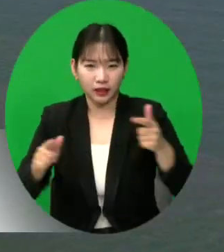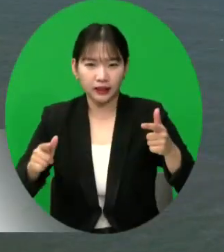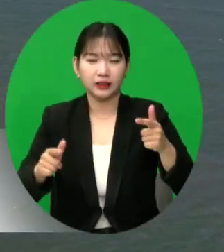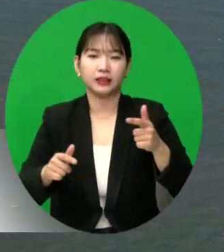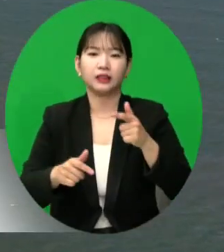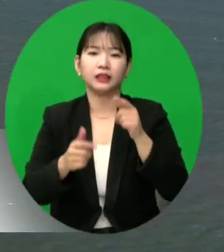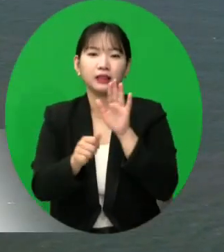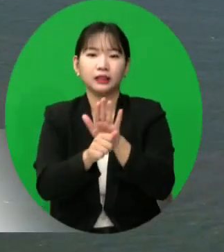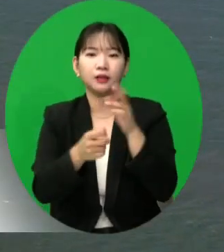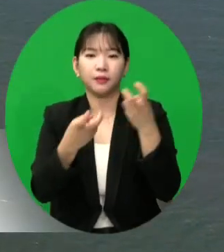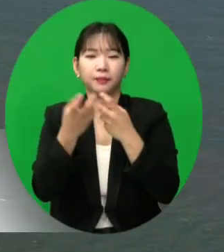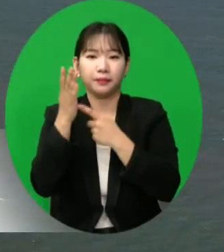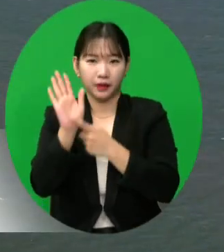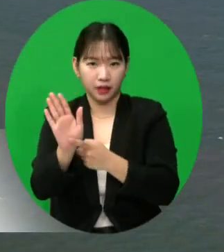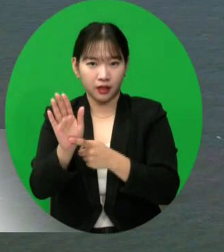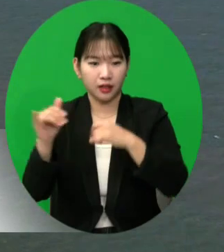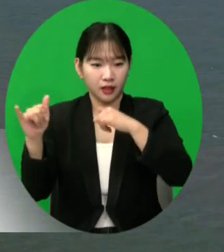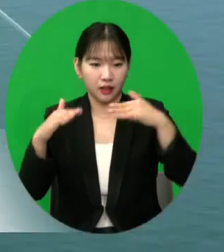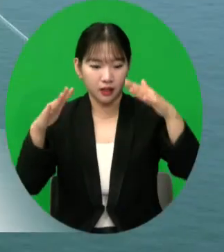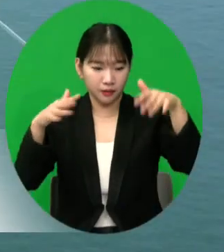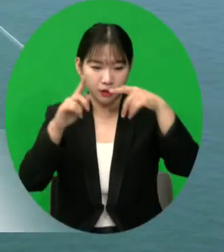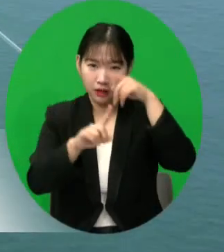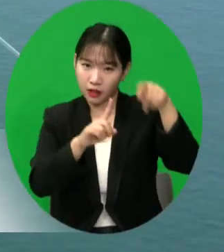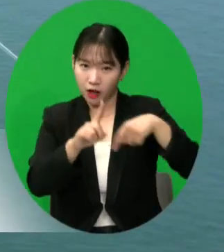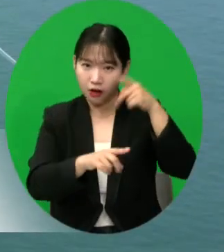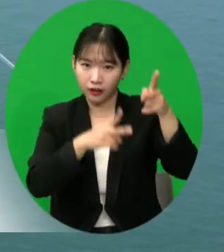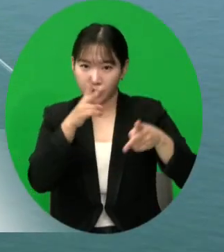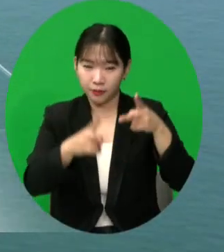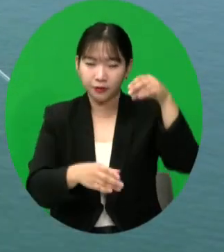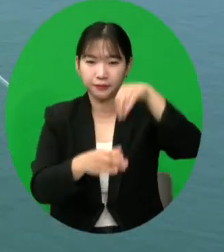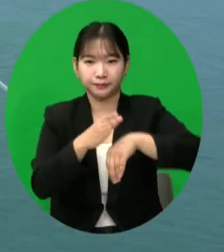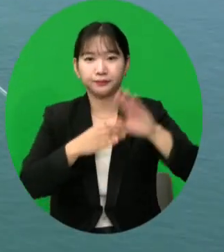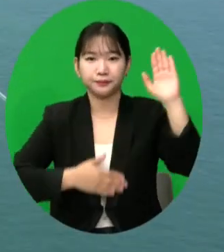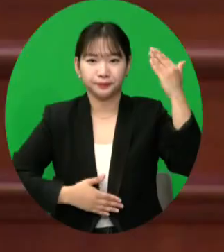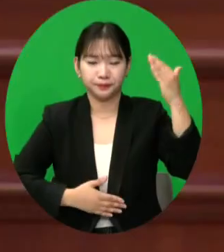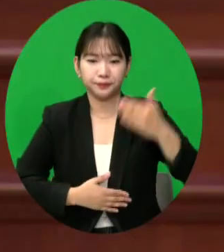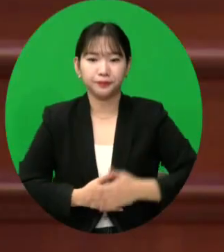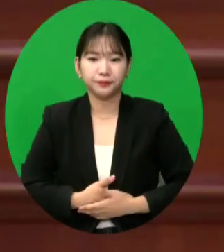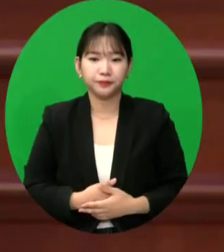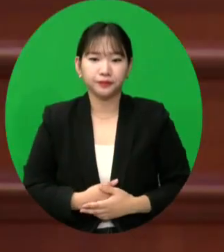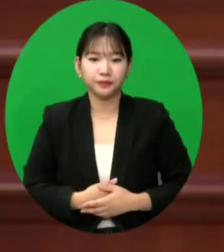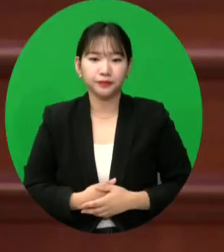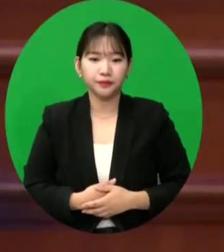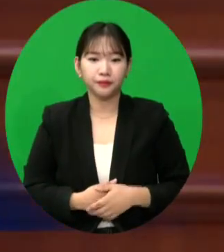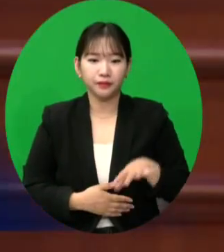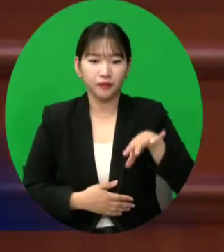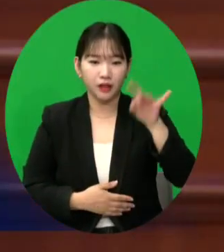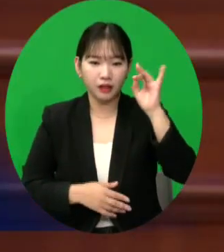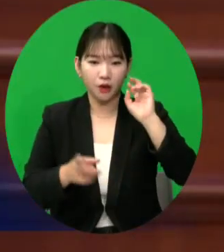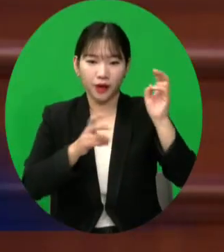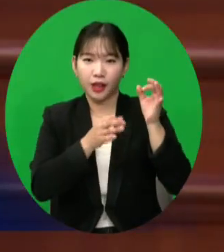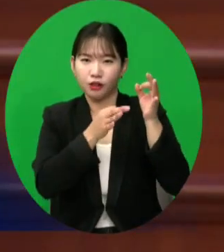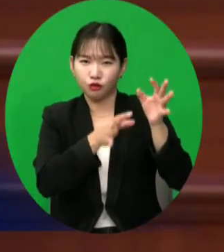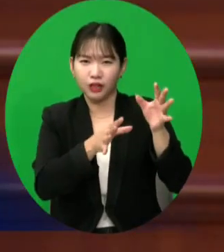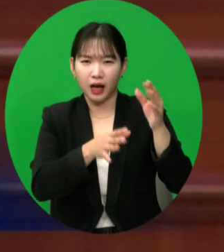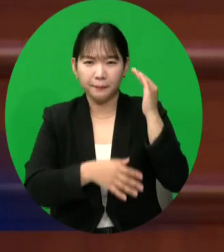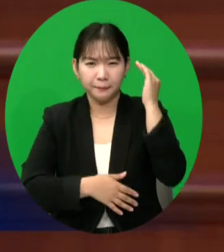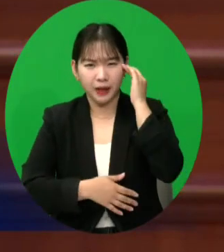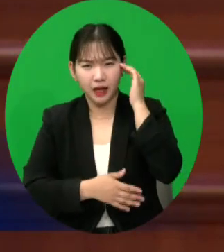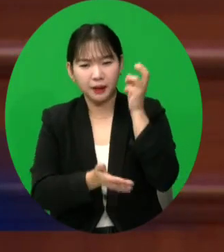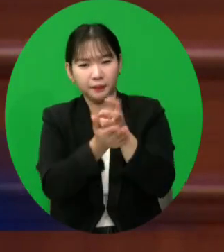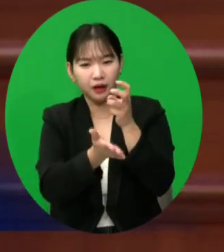방안을 발표했는데 해상풍력 조성 사업도 이 가운데 포함됐습니다. 먼저 기업 투자를